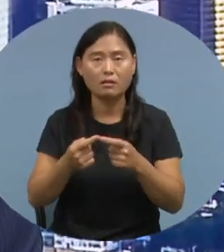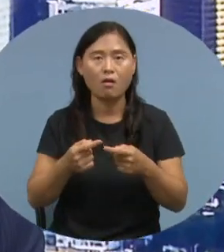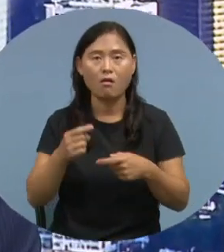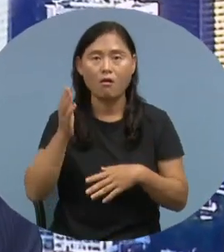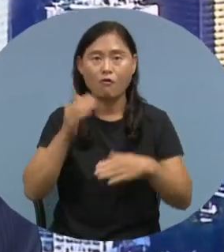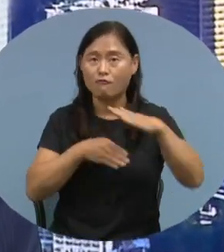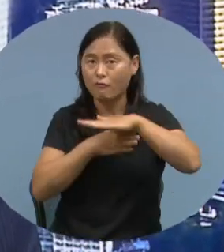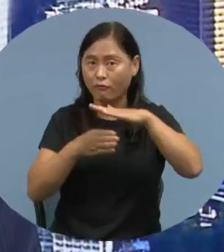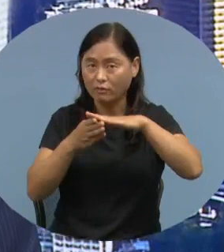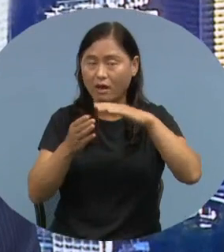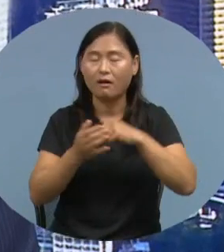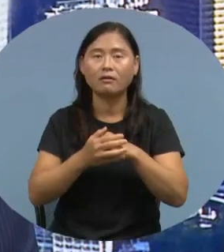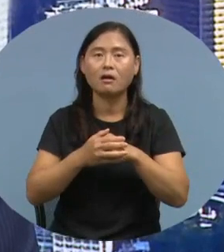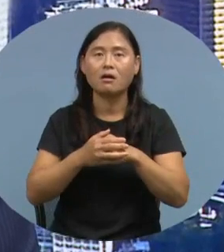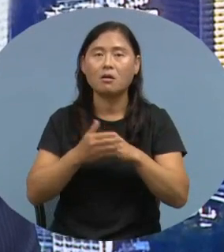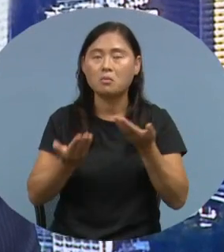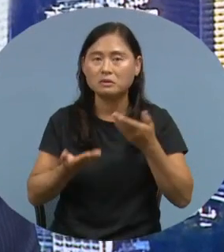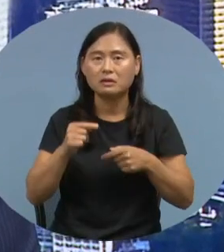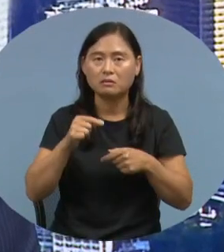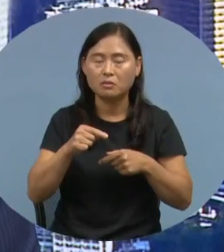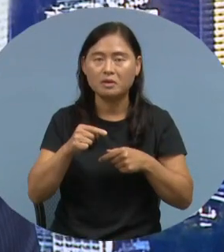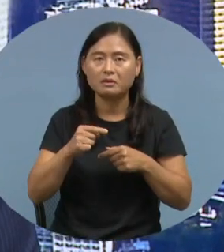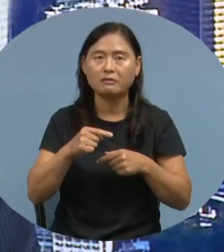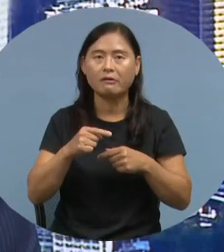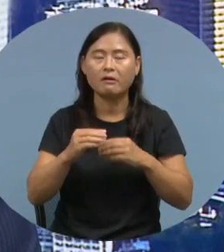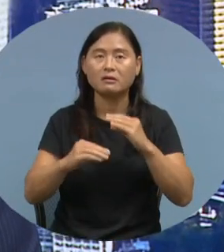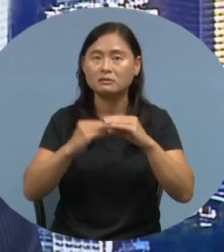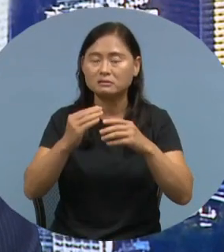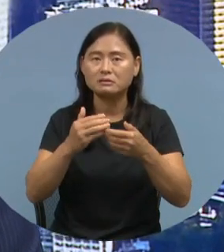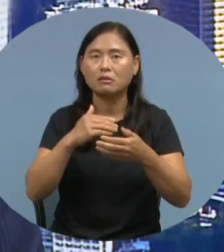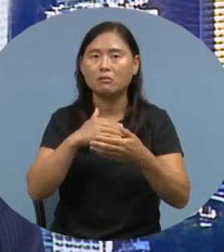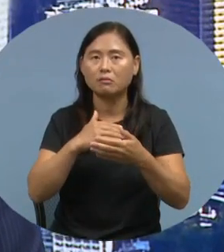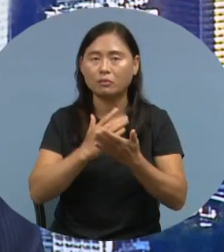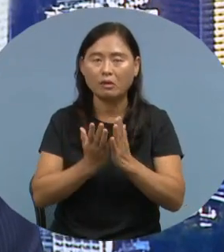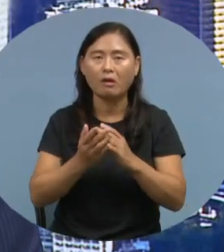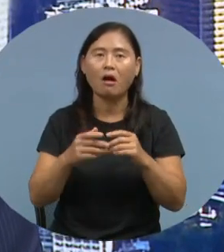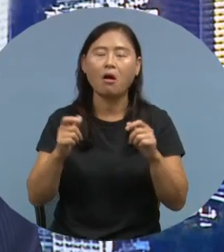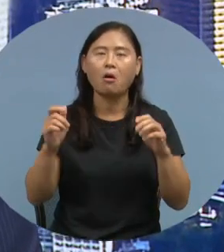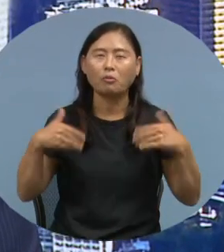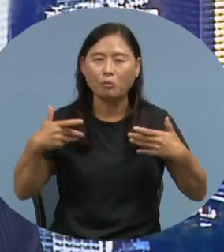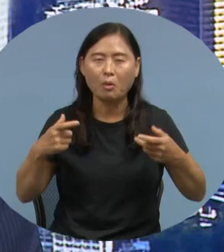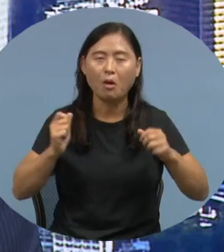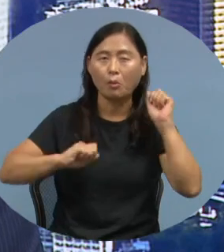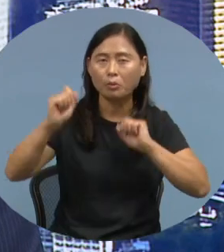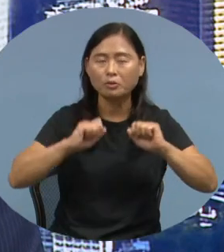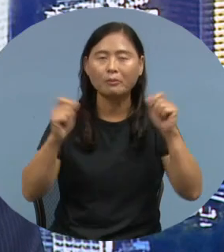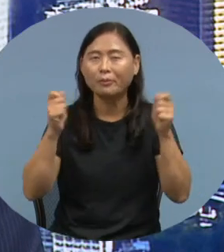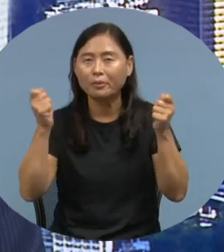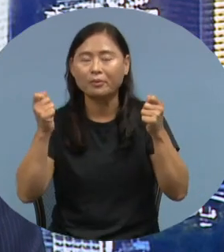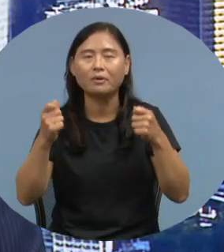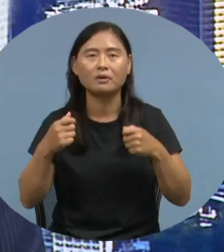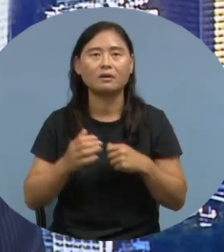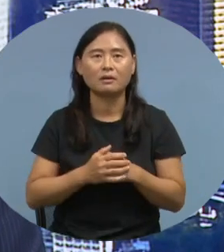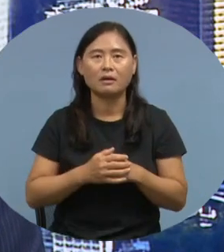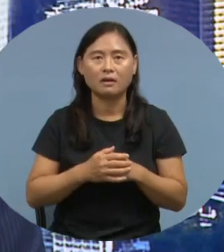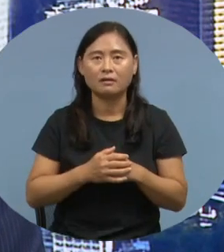嘅房間或者酒店嘅有啲設施咧，係做一啲好似開 party 嗰類嘅活動咧。咁當然呢個